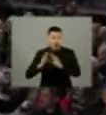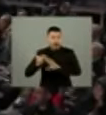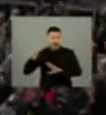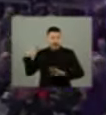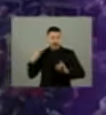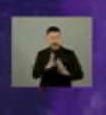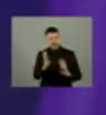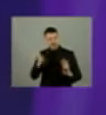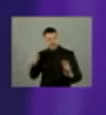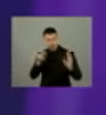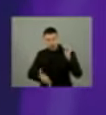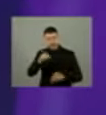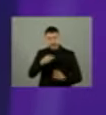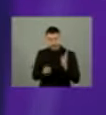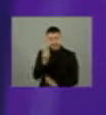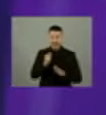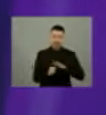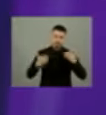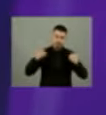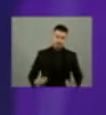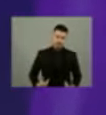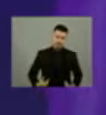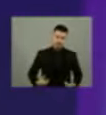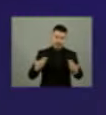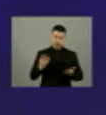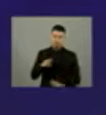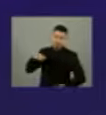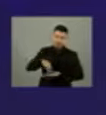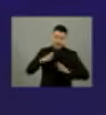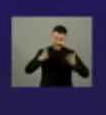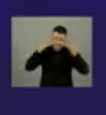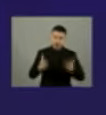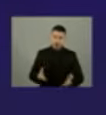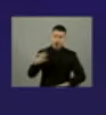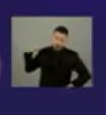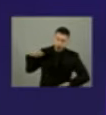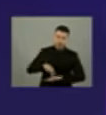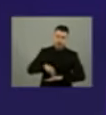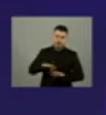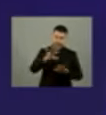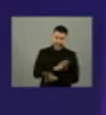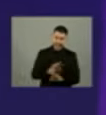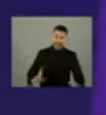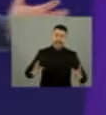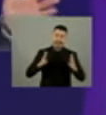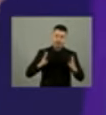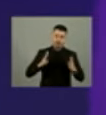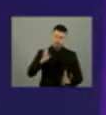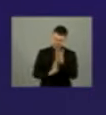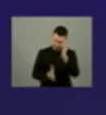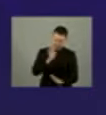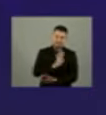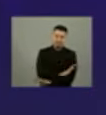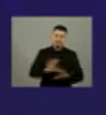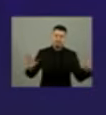Η ερώτησή μου είναι η εξής. Έχει το καταστατικό... Θα τα δούμε. Έχει το καταστατικό, οι διαδικασίες,